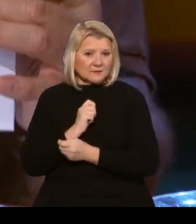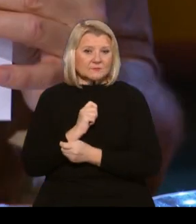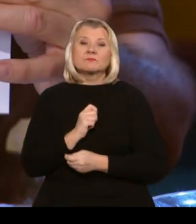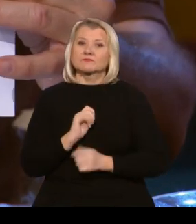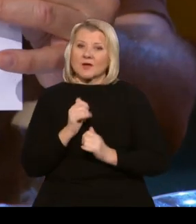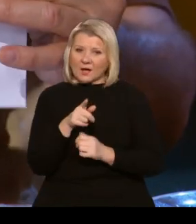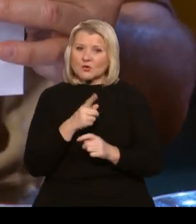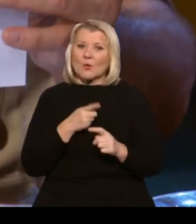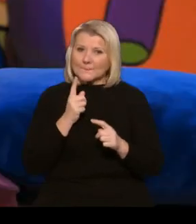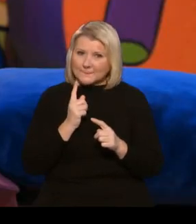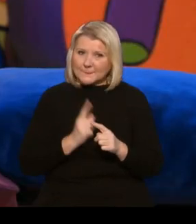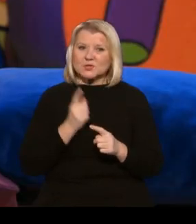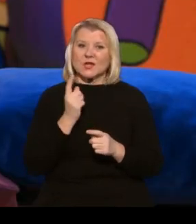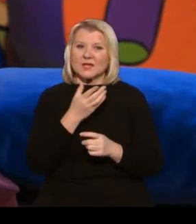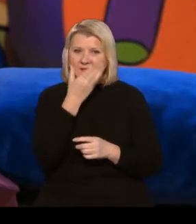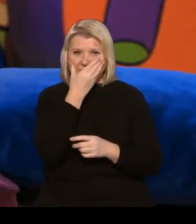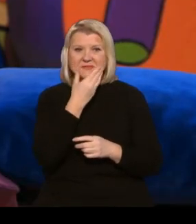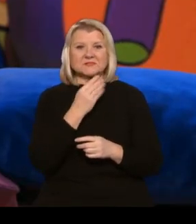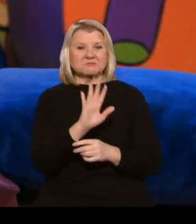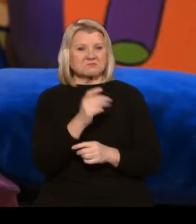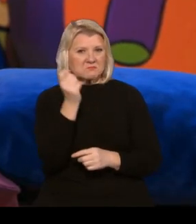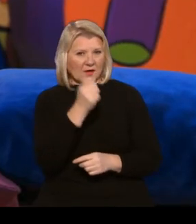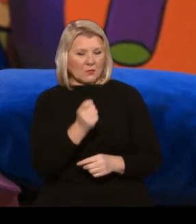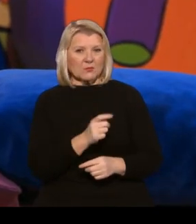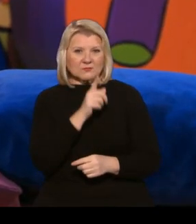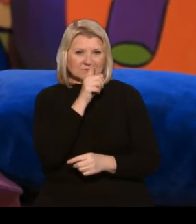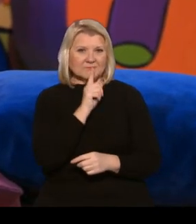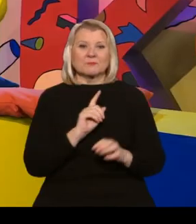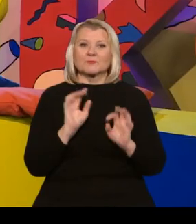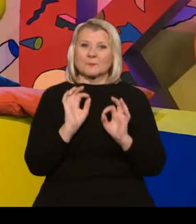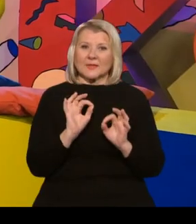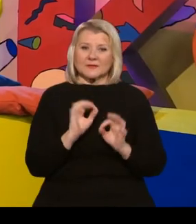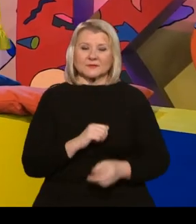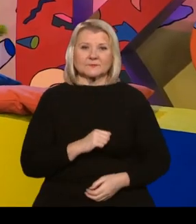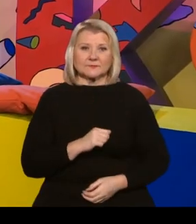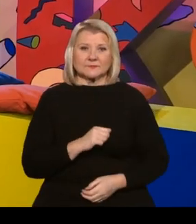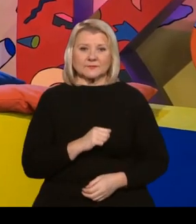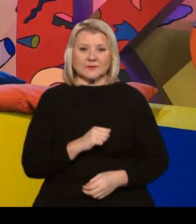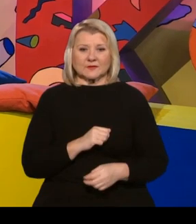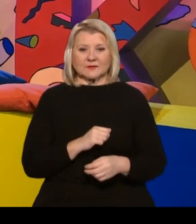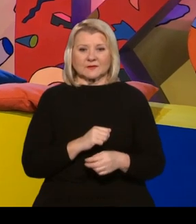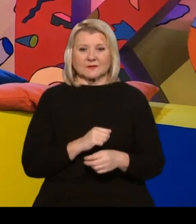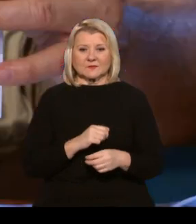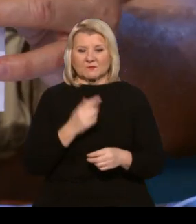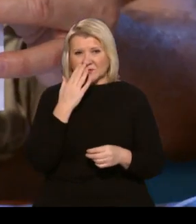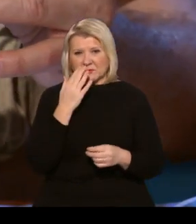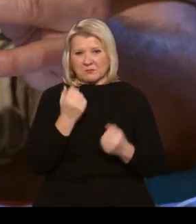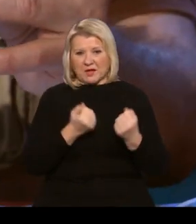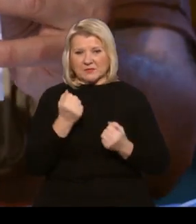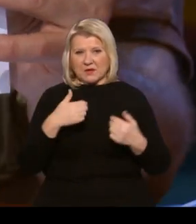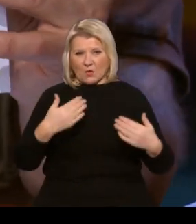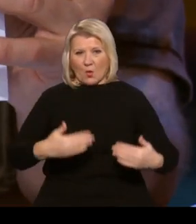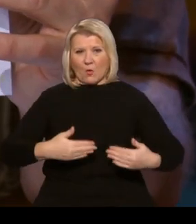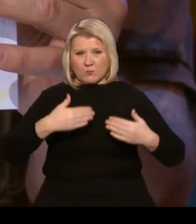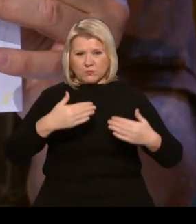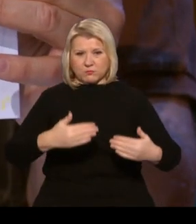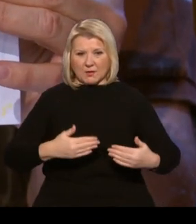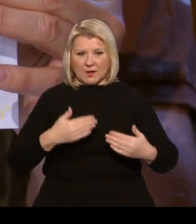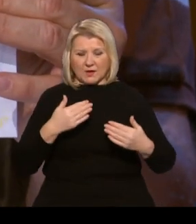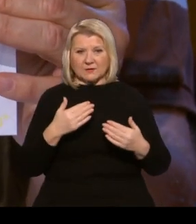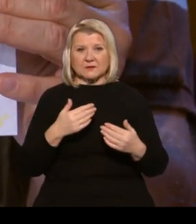tam i ty, dědo. Výborně. Ano. To se povedlo. A tady tohle, to bude nějaký kombajn.